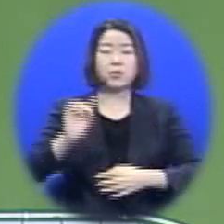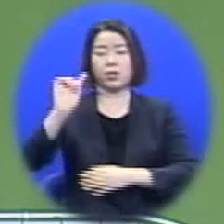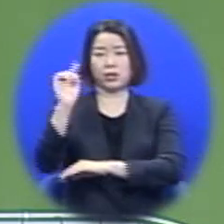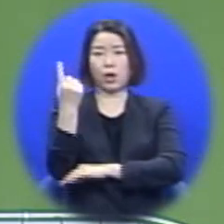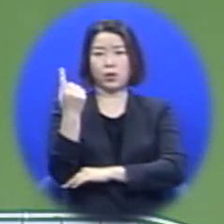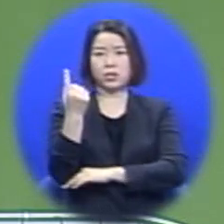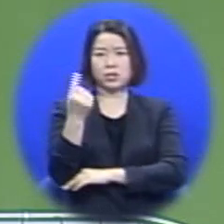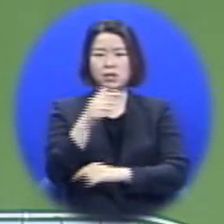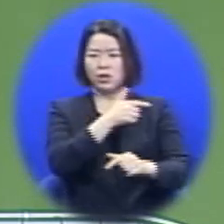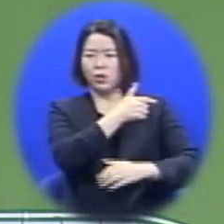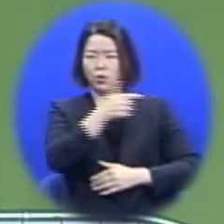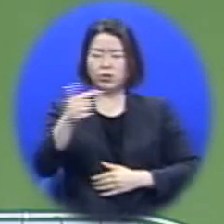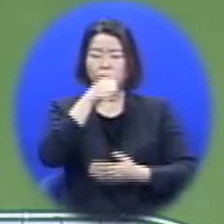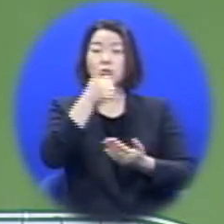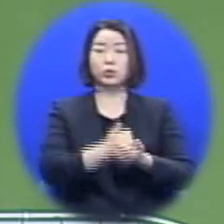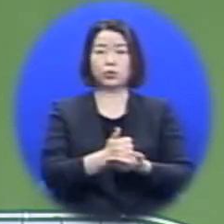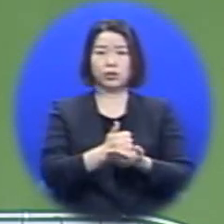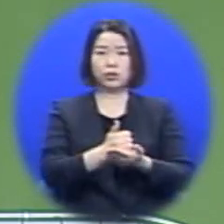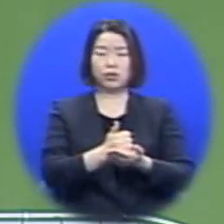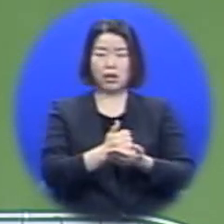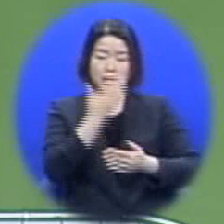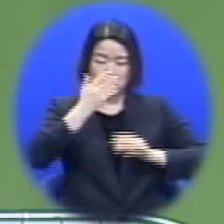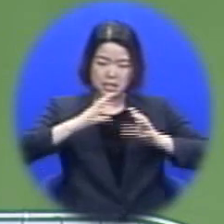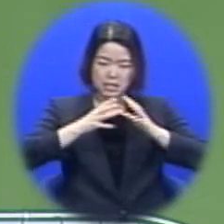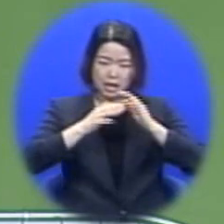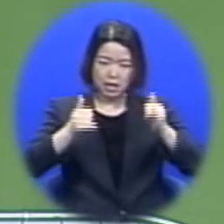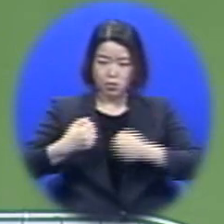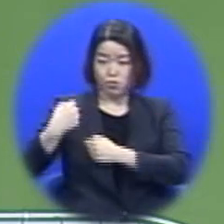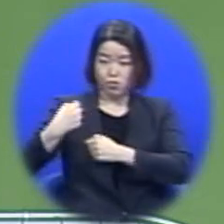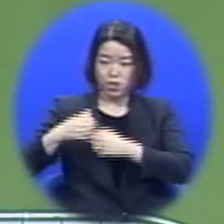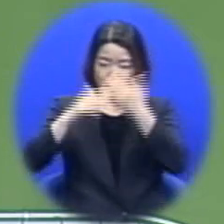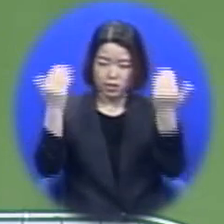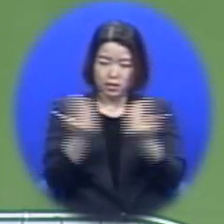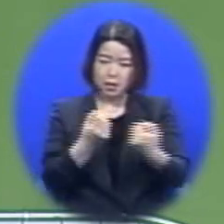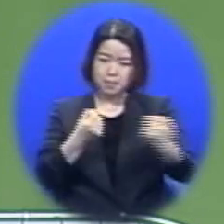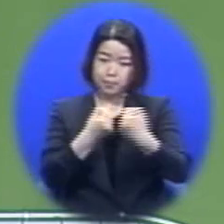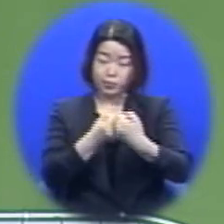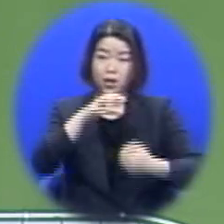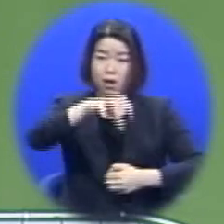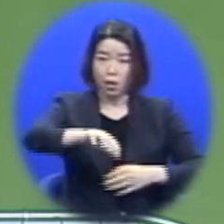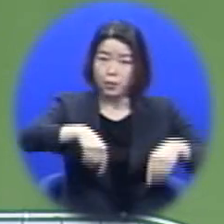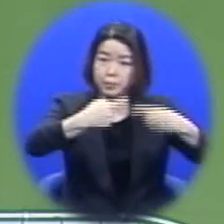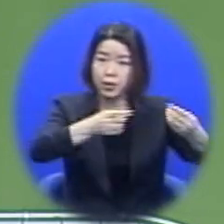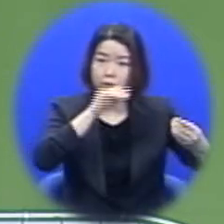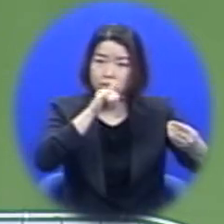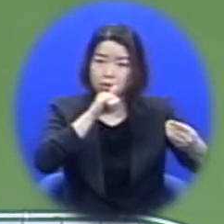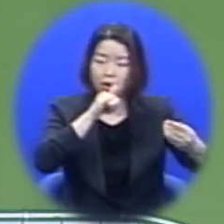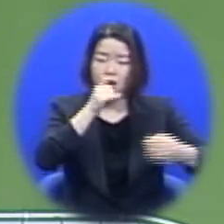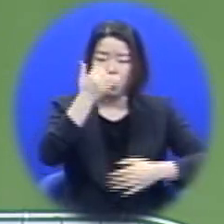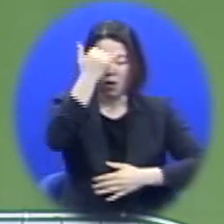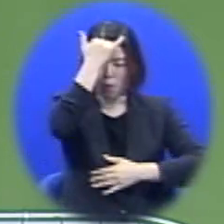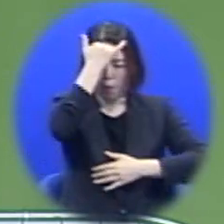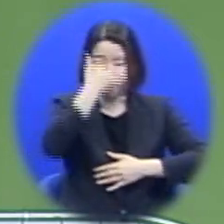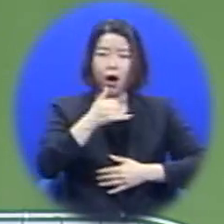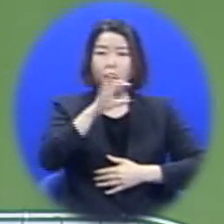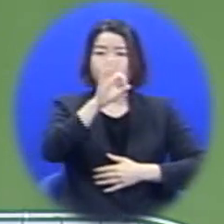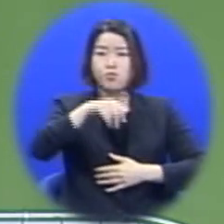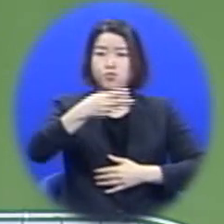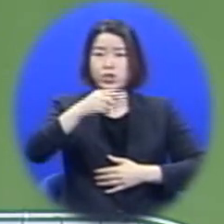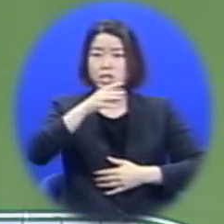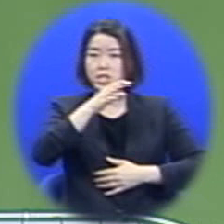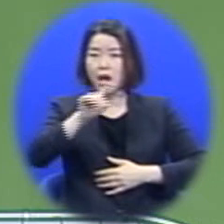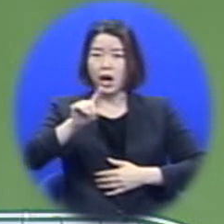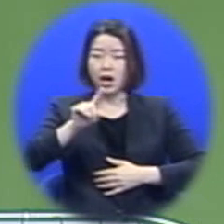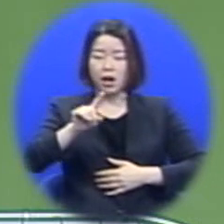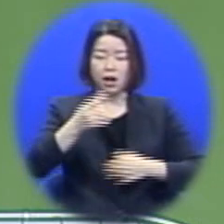전쟁이 나서 이스라엘 군사들이 다 전쟁터로 나갔는데 충성스러운 부하 우리아의 아내 밧세바와